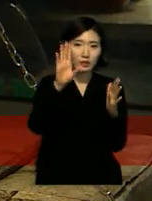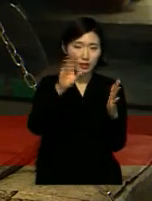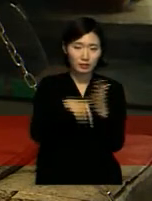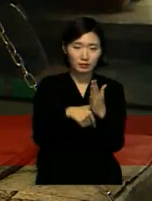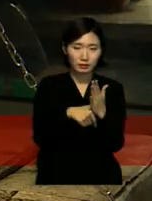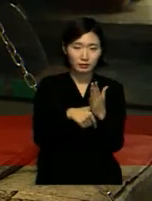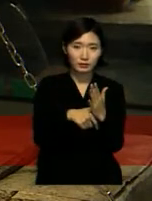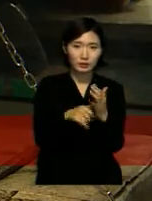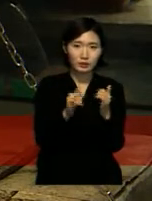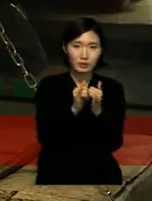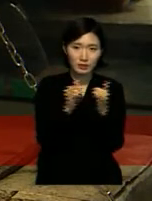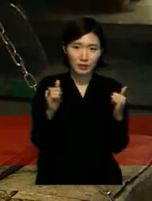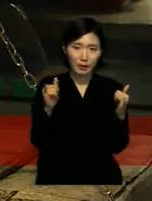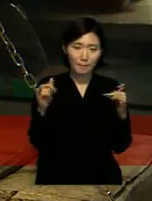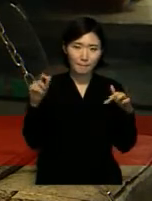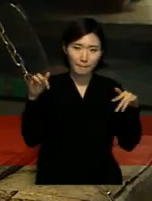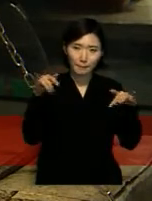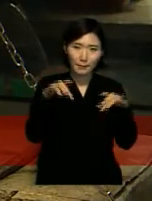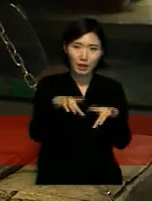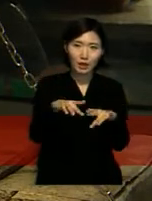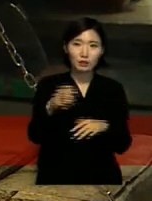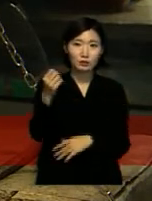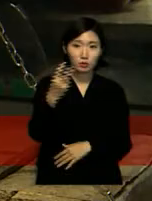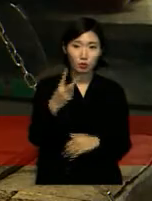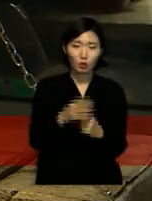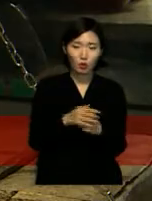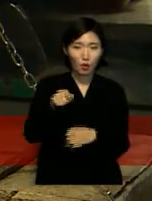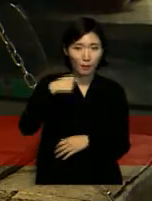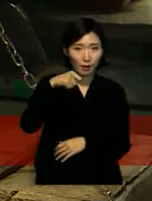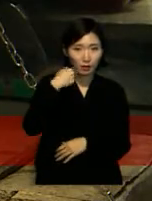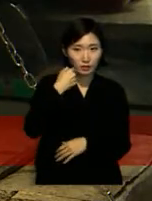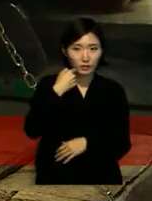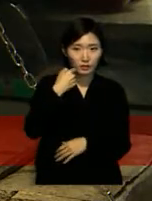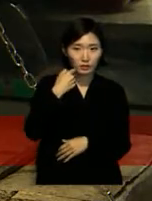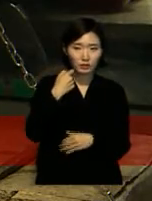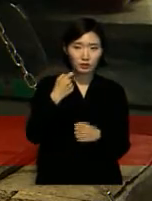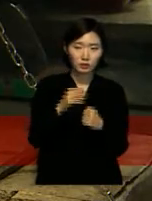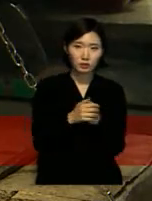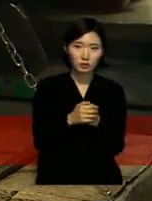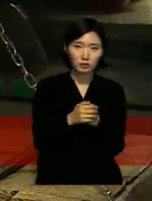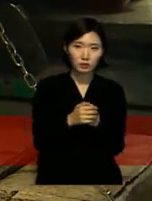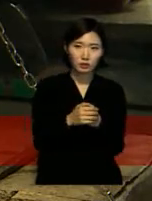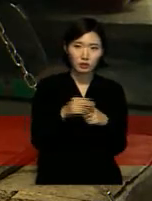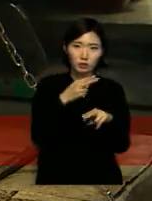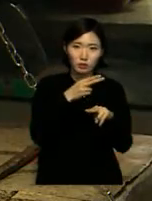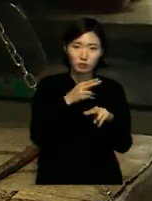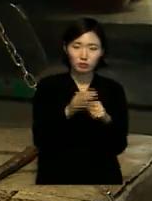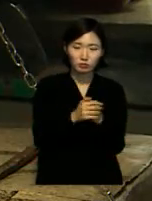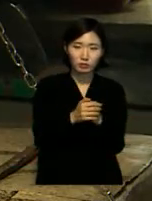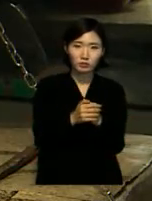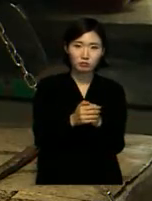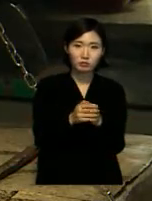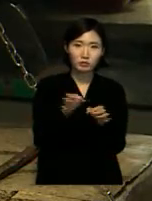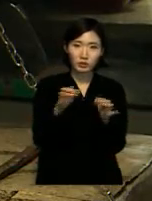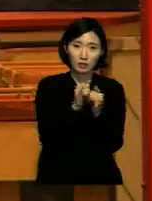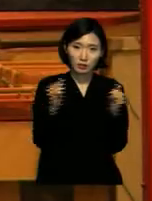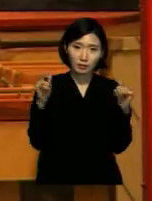장날이면은 저 서울시장만큼 사람 많어. 그리고 또 먹을 것도 저기 할 거고 장날이면 엄청 많이